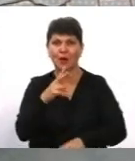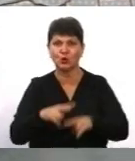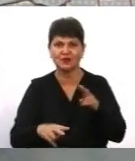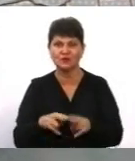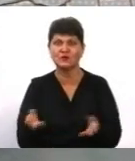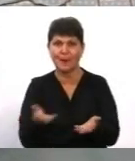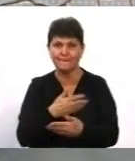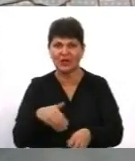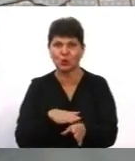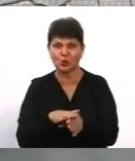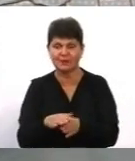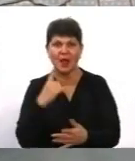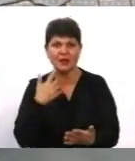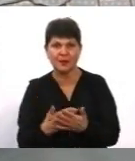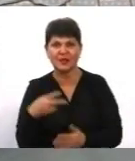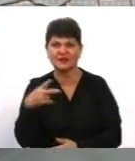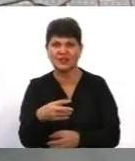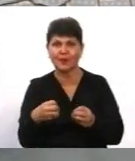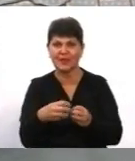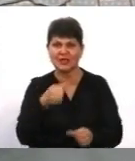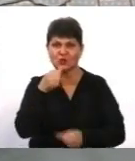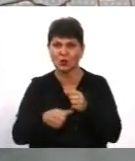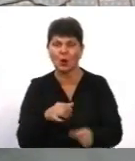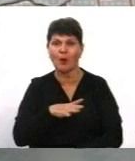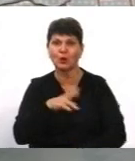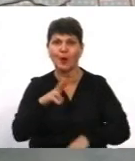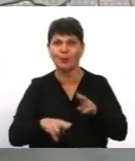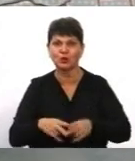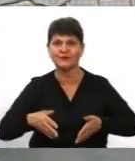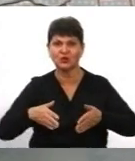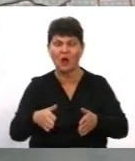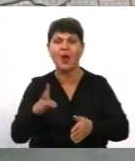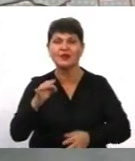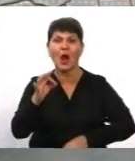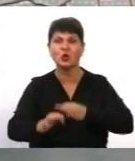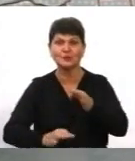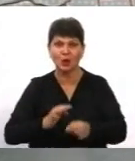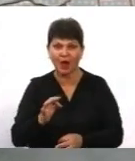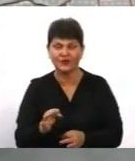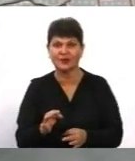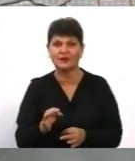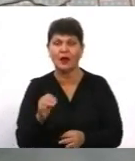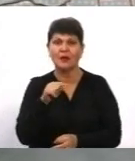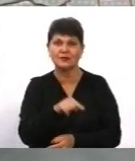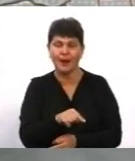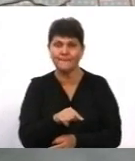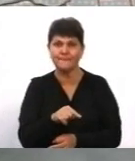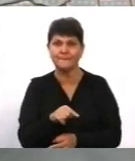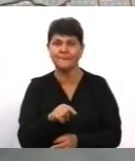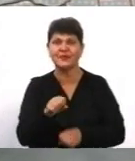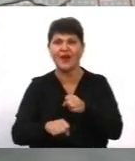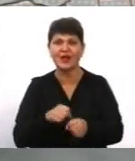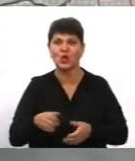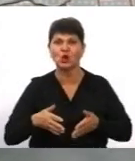дотримуємося. Наприклад, 2015 року була побудована доріжка на Космонавтів. Там велодоріжка в